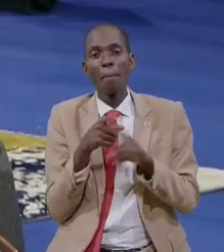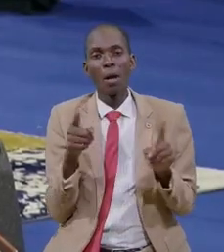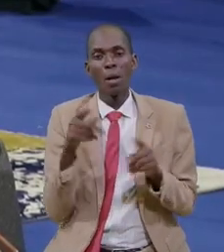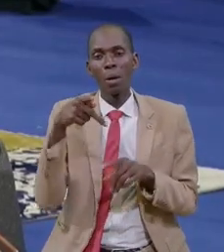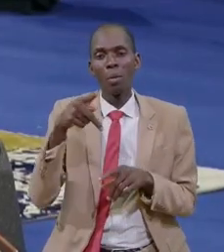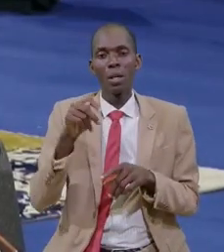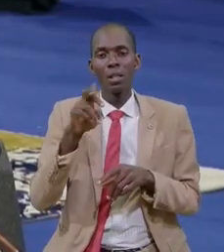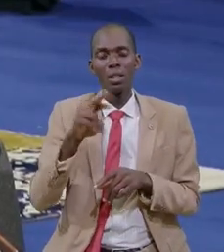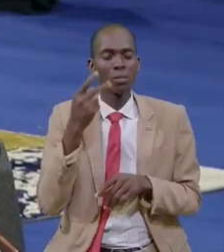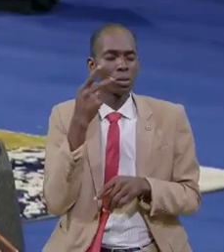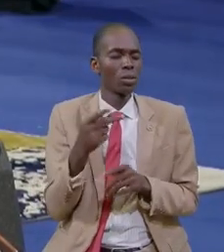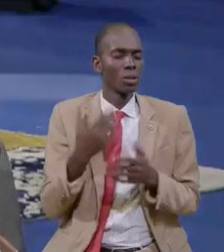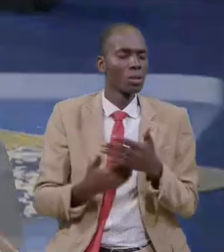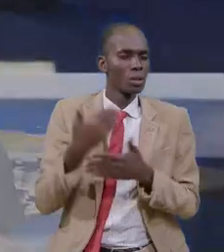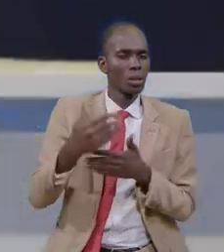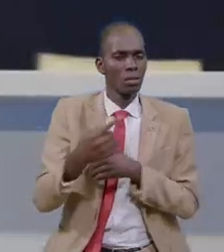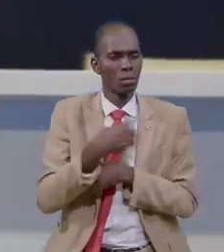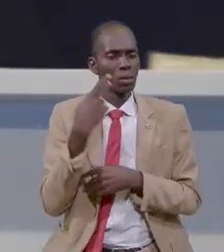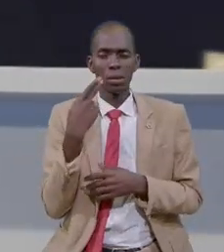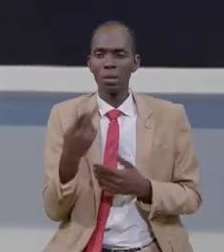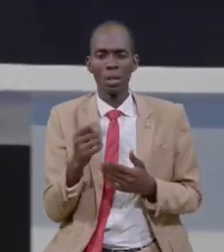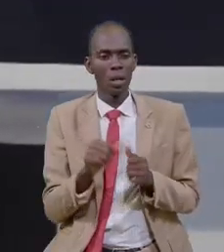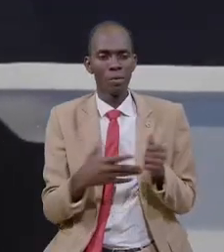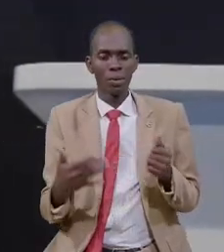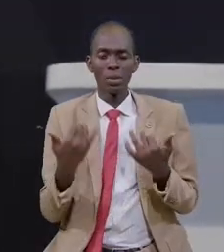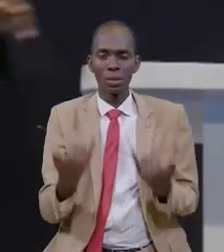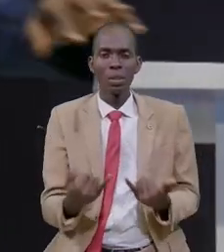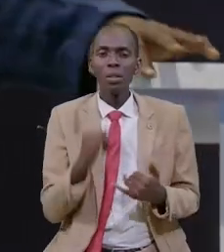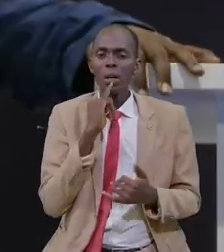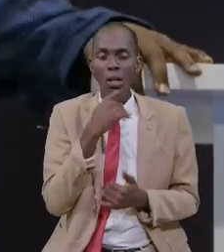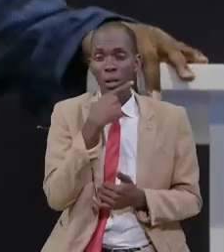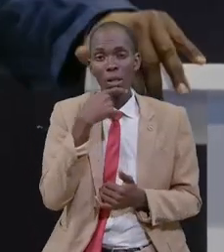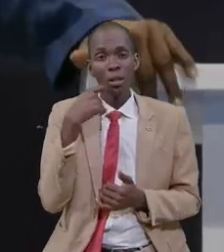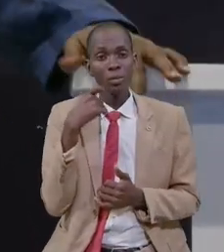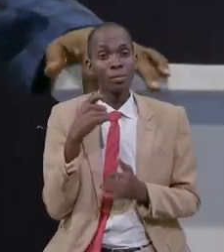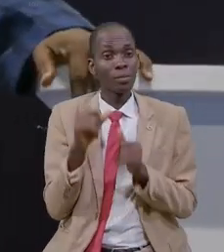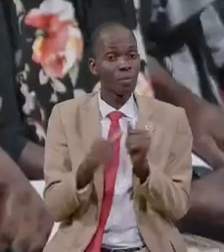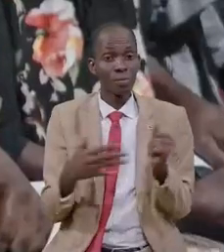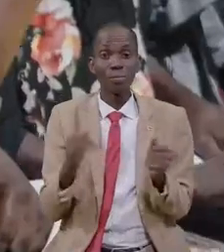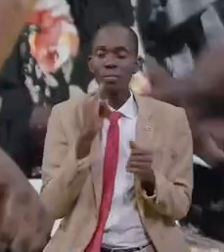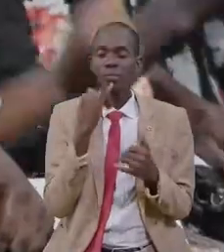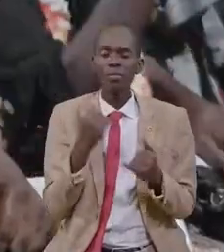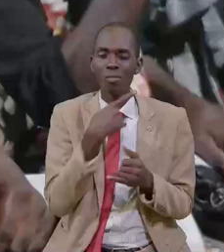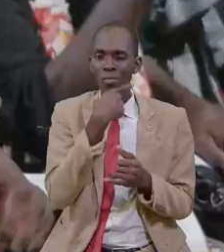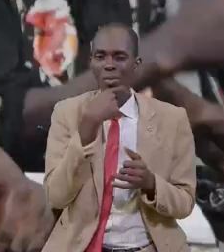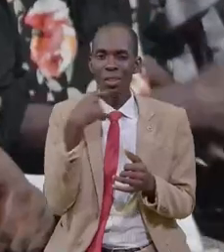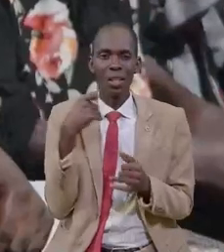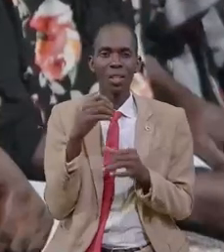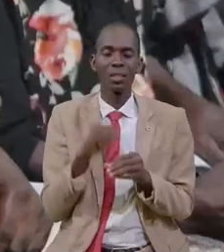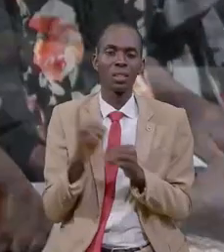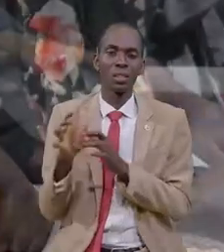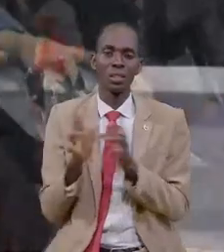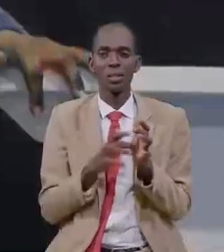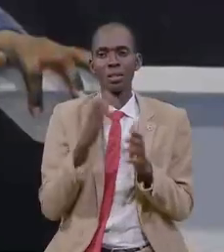regardez ceci, tout a été desséché. J'ai dit, tout a séché.